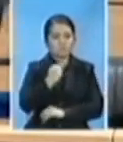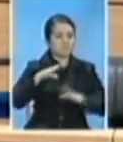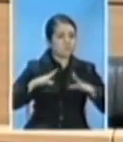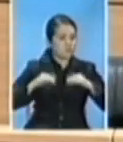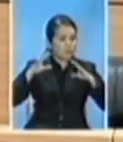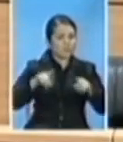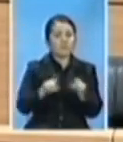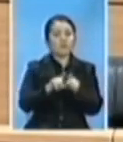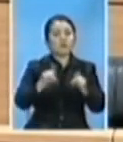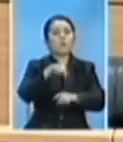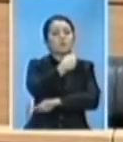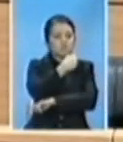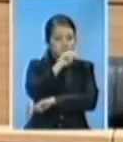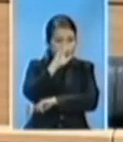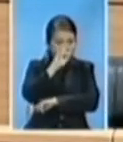17พ.ย.